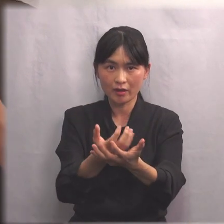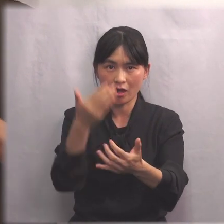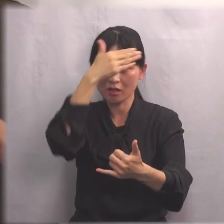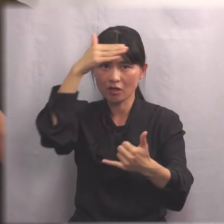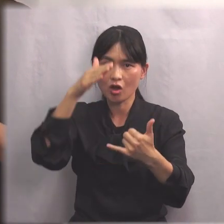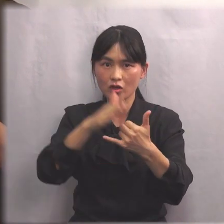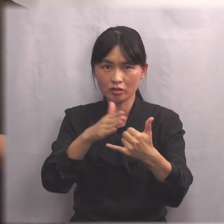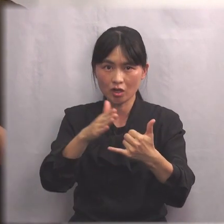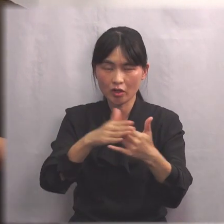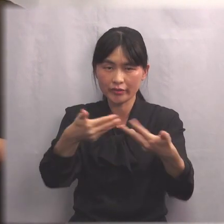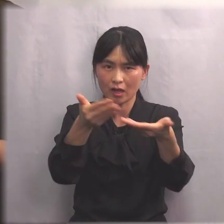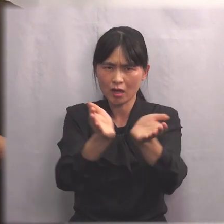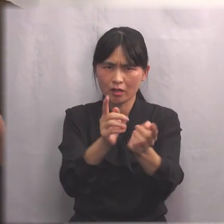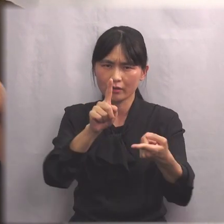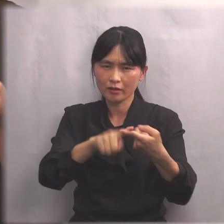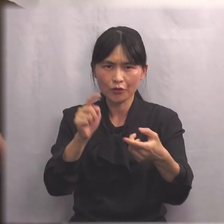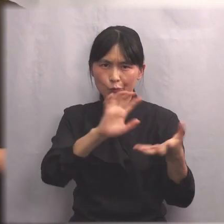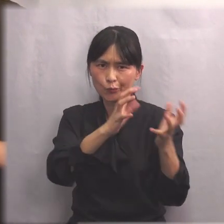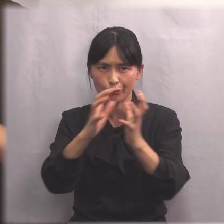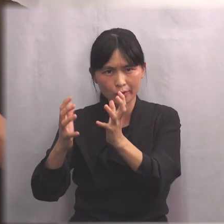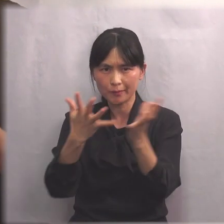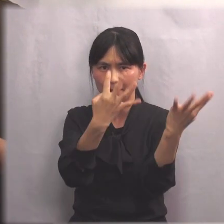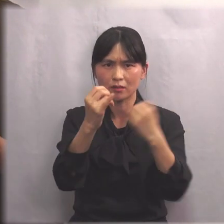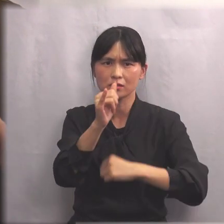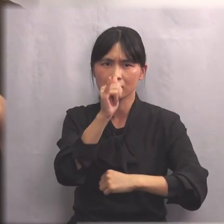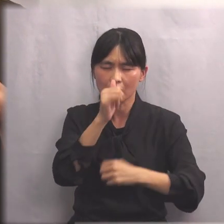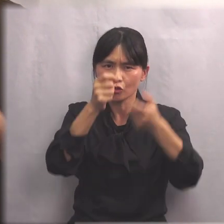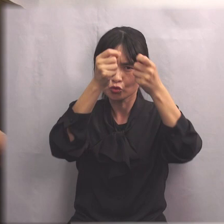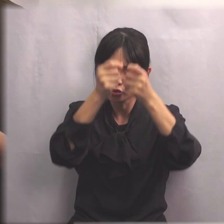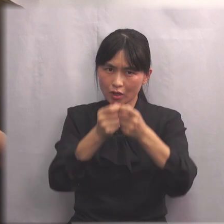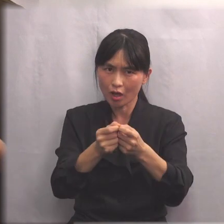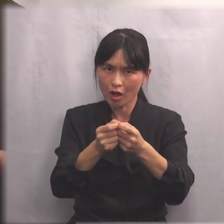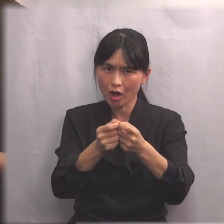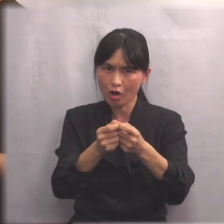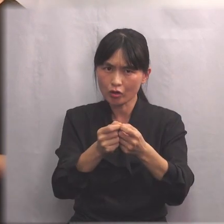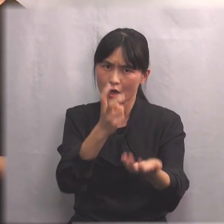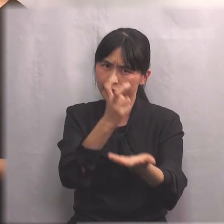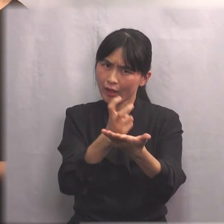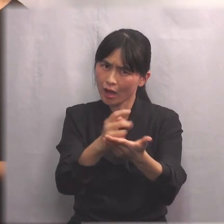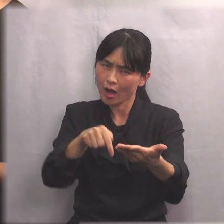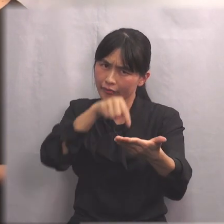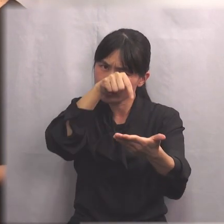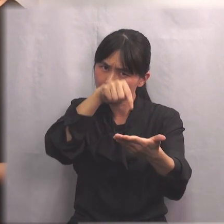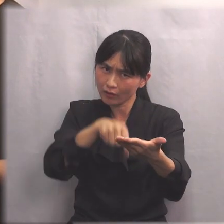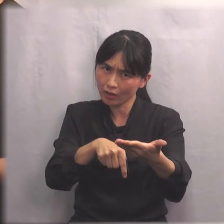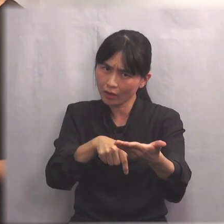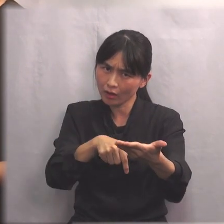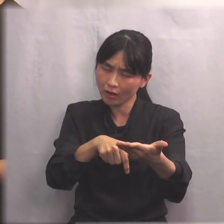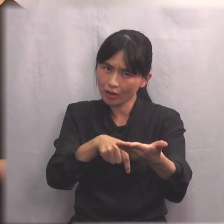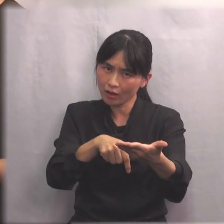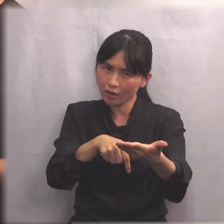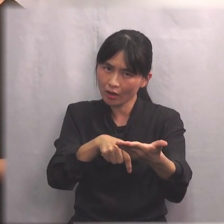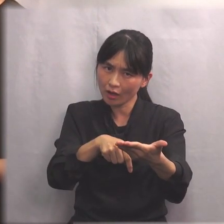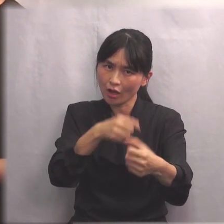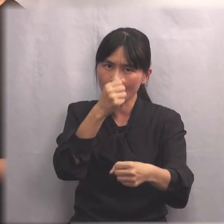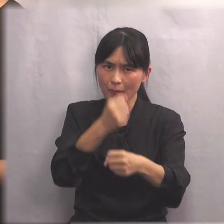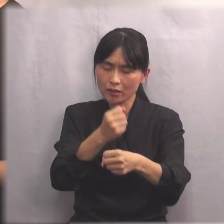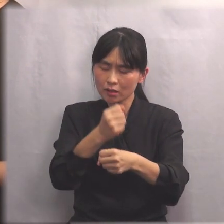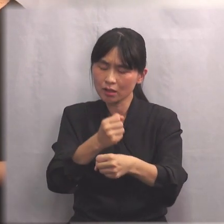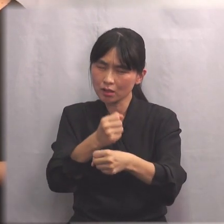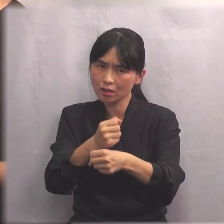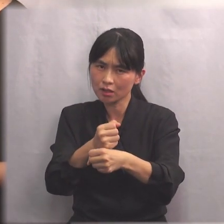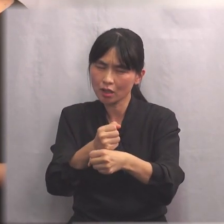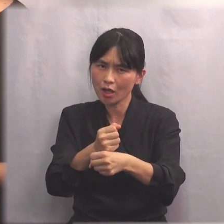구체적으로 당원당규 수준에서까지 제시되었었던 안들도 있었지만 청년정의당은 청년들 스스로가